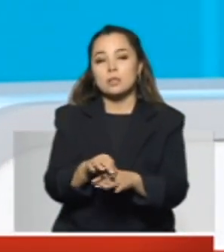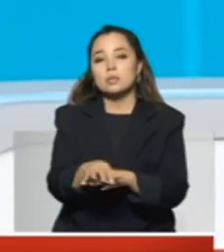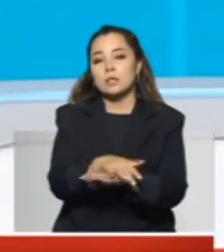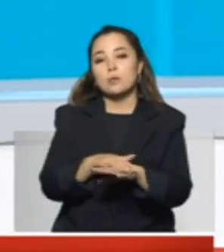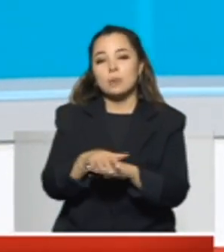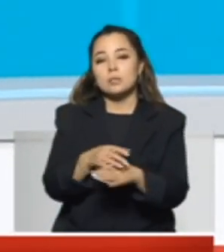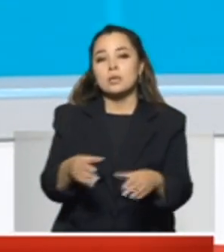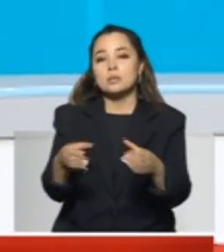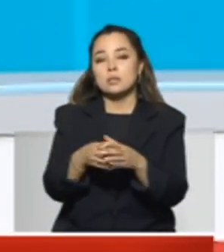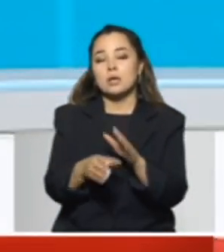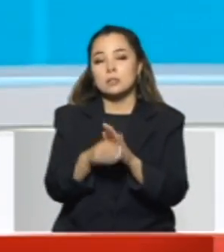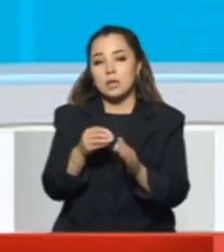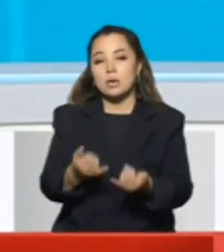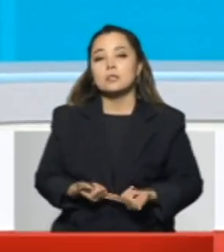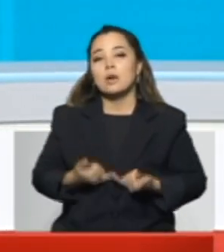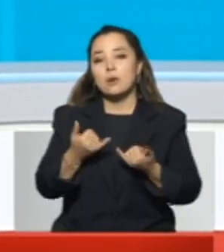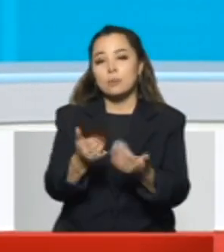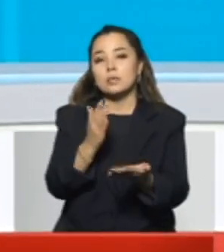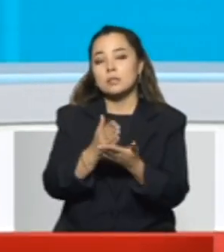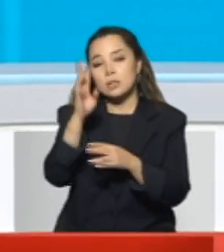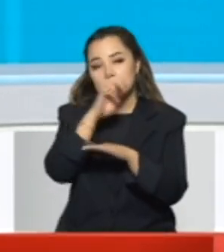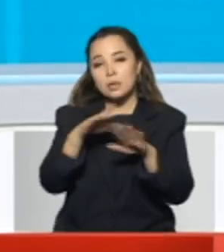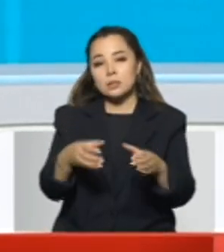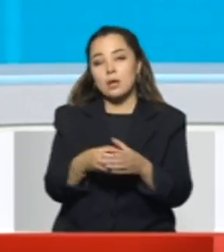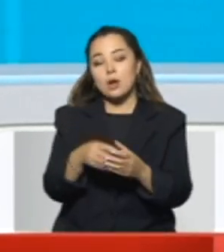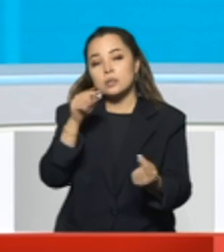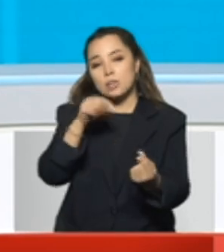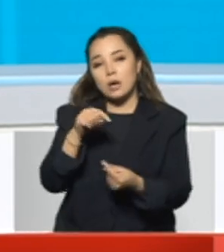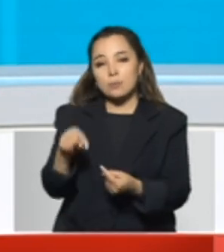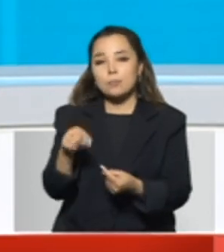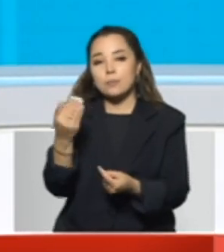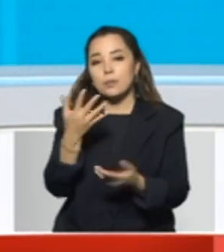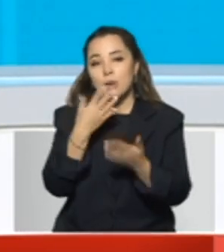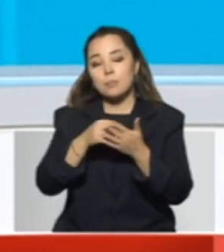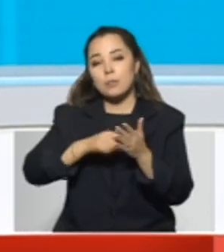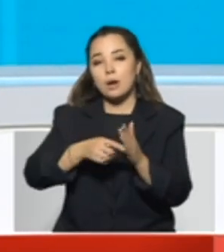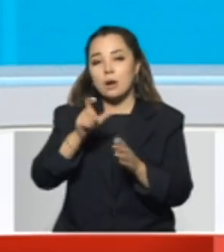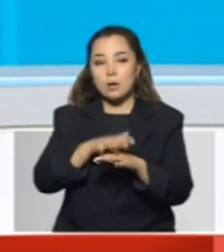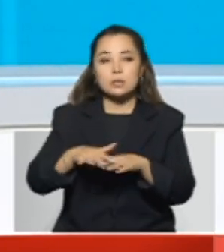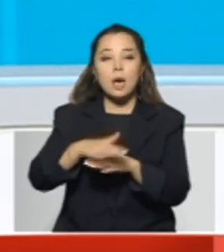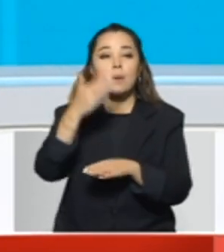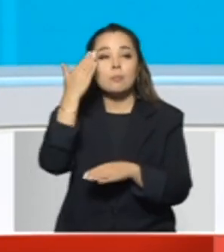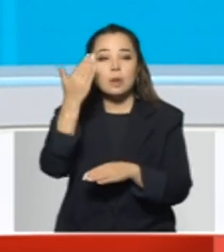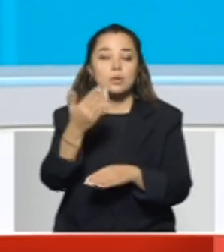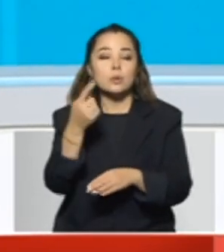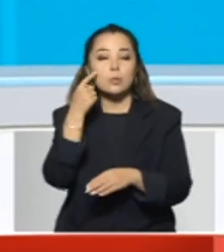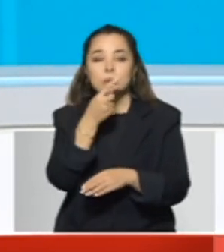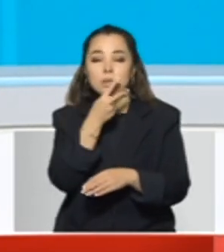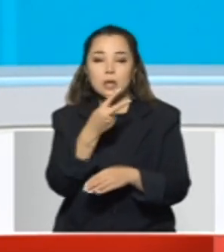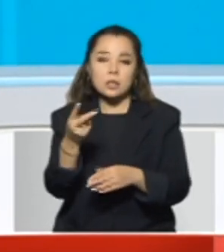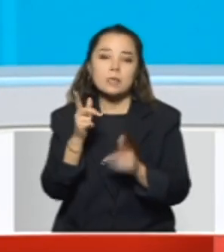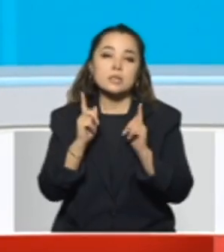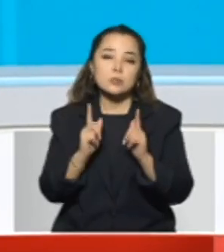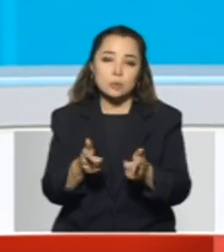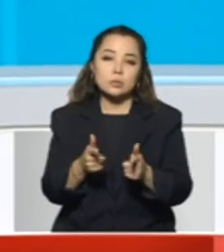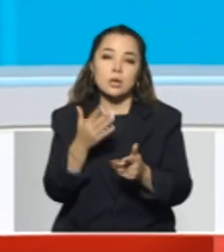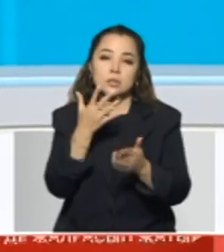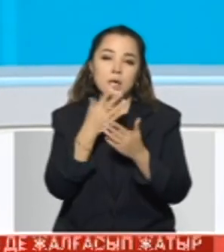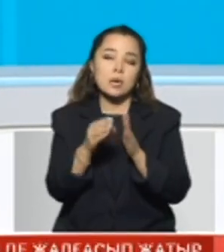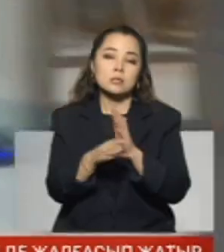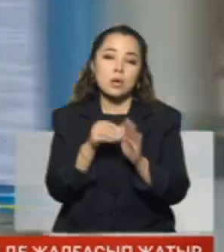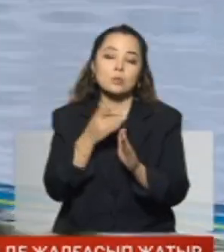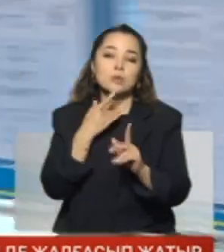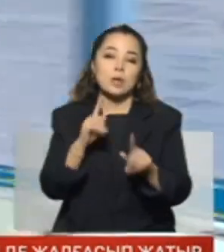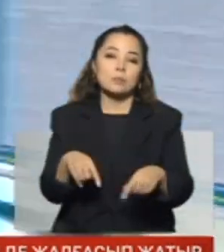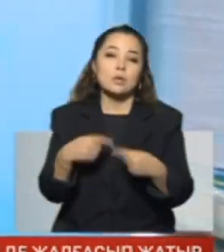Республикалық референдум демократиялық елдерге тән көрініс. Мақсат халықтың пікірін білу, көзқарасымен келісу,